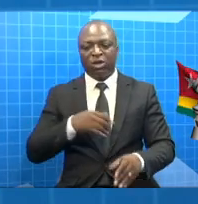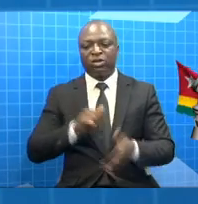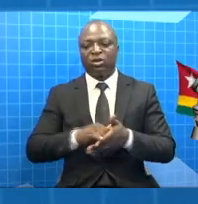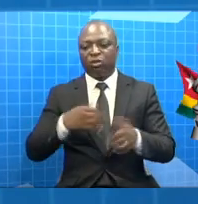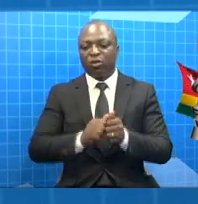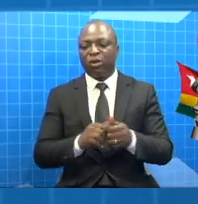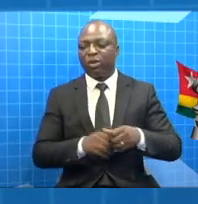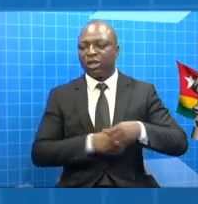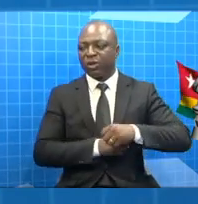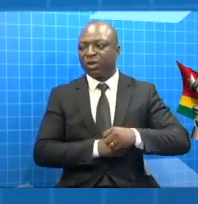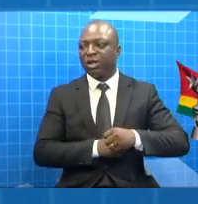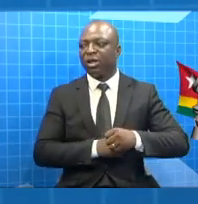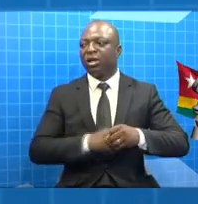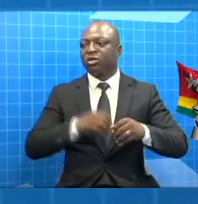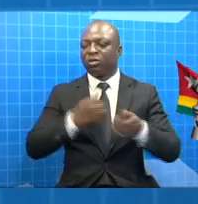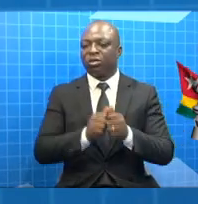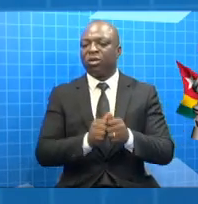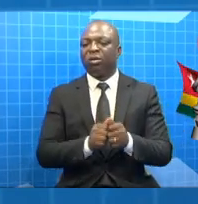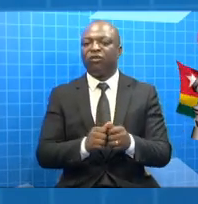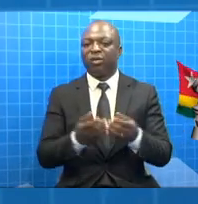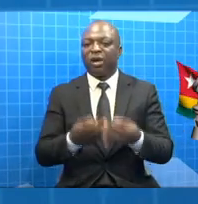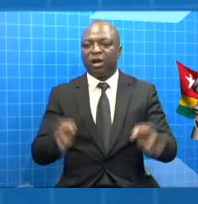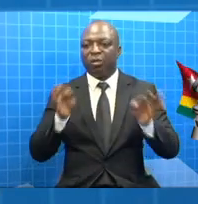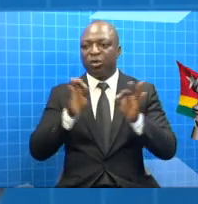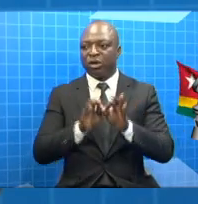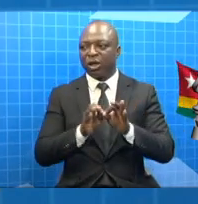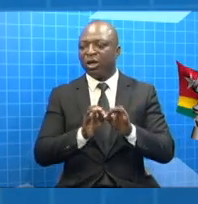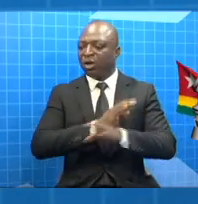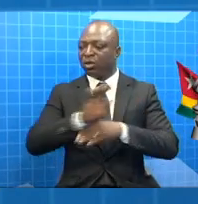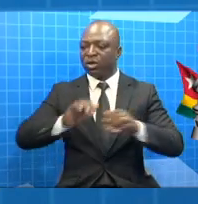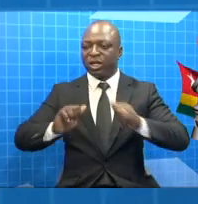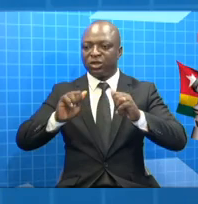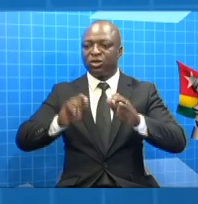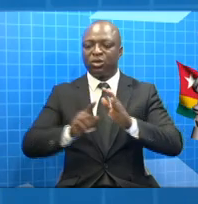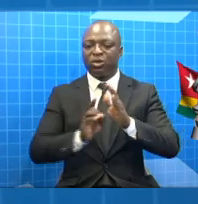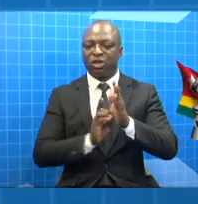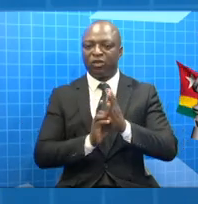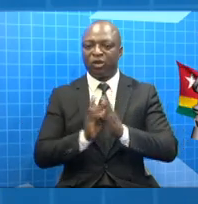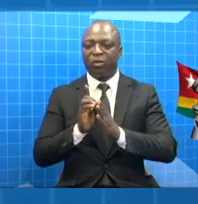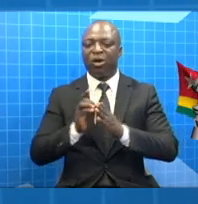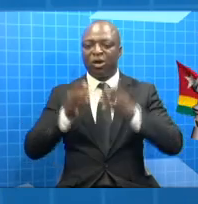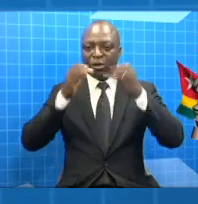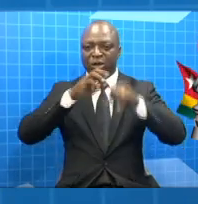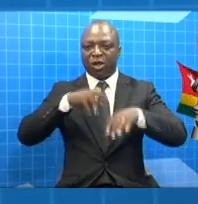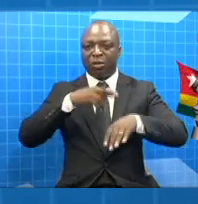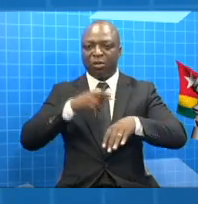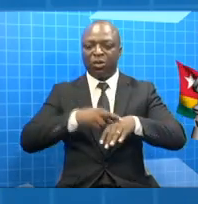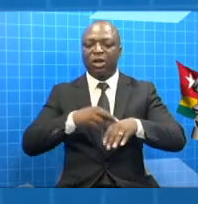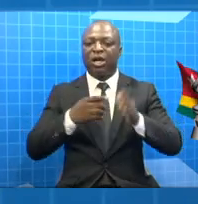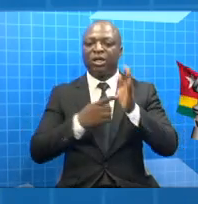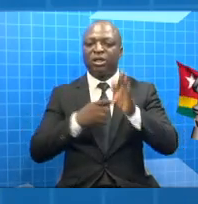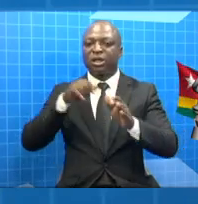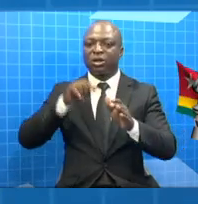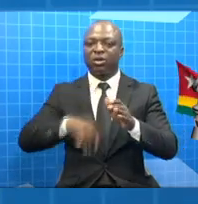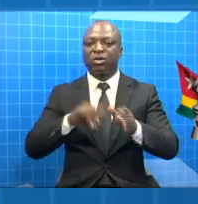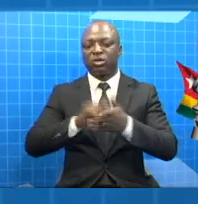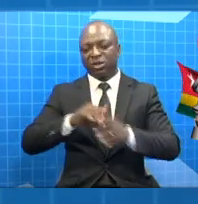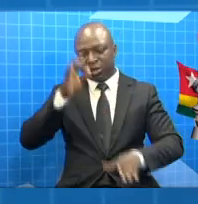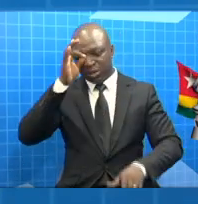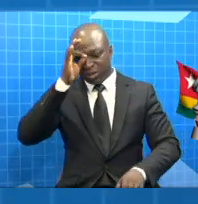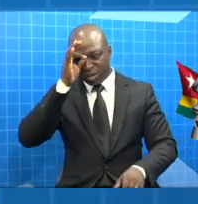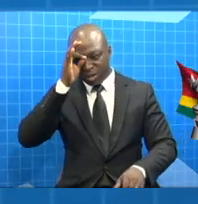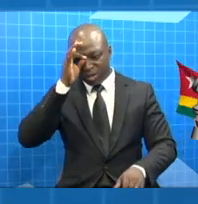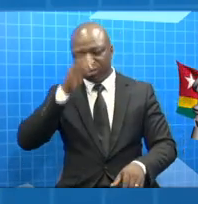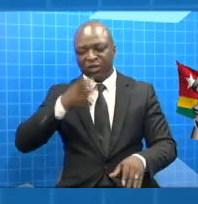sécurité. Un défi majeur, clé de voûte de toute action de développement. Le président de la République a indiqué que le terrorisme et